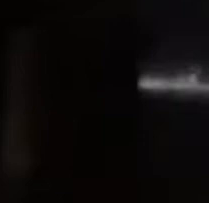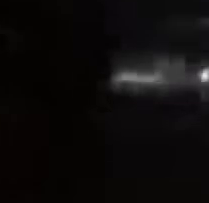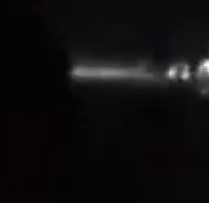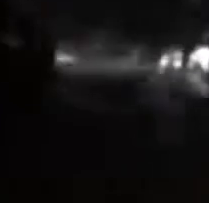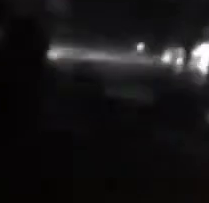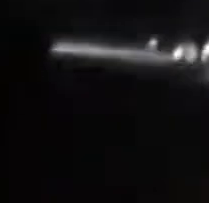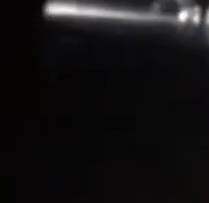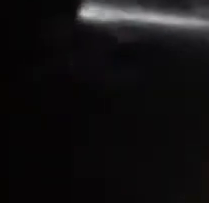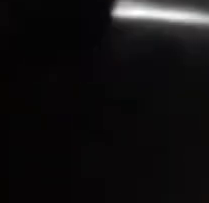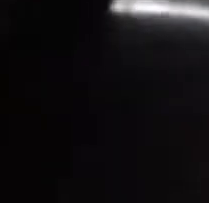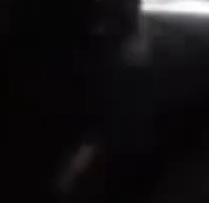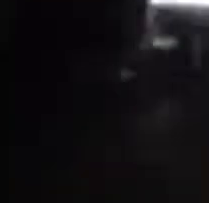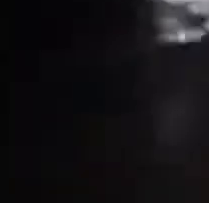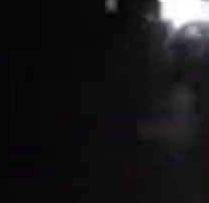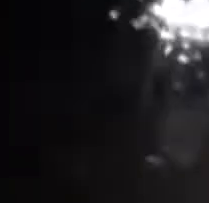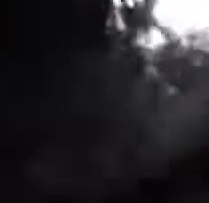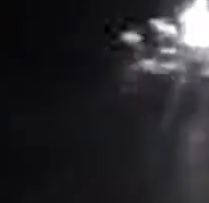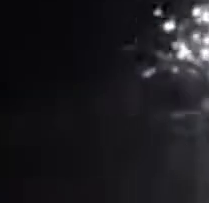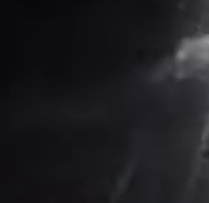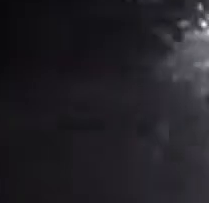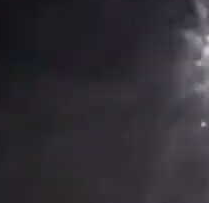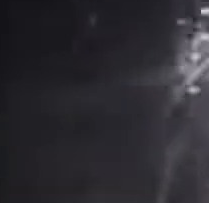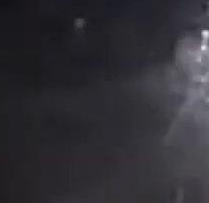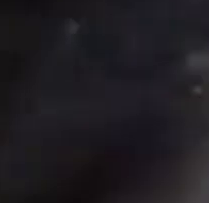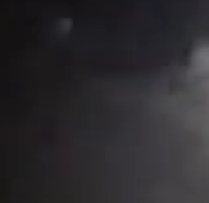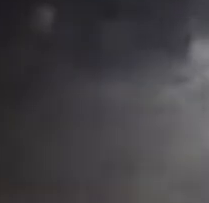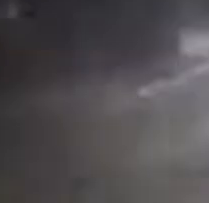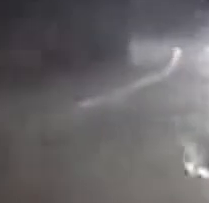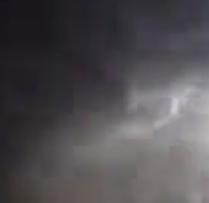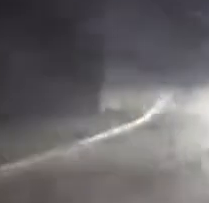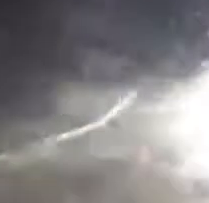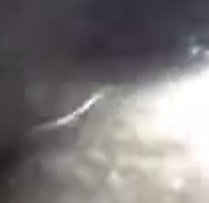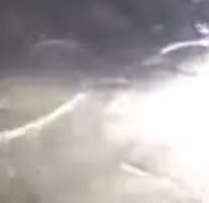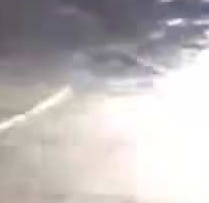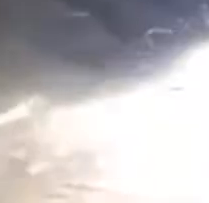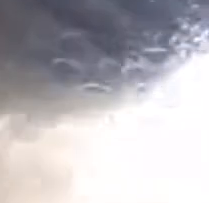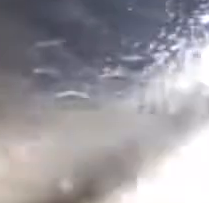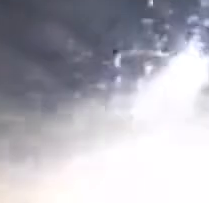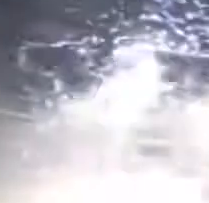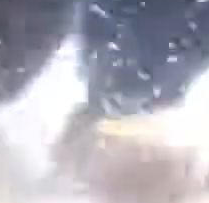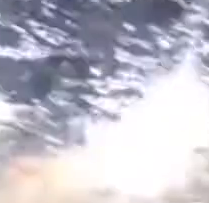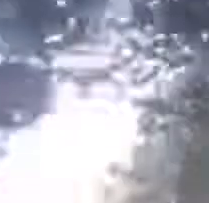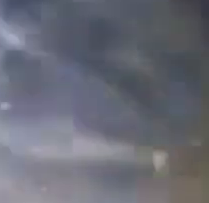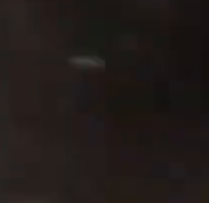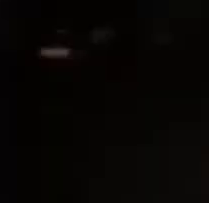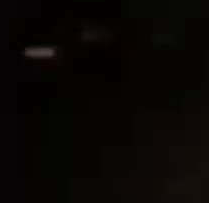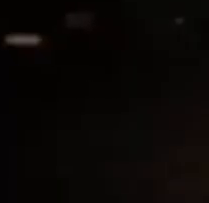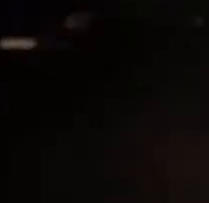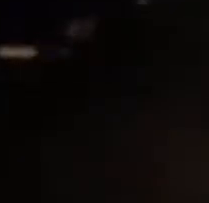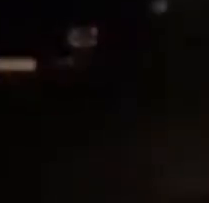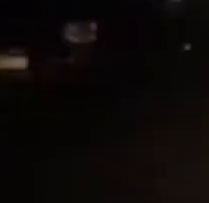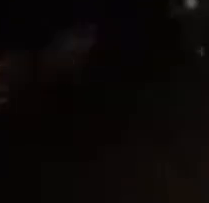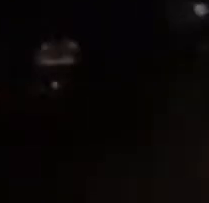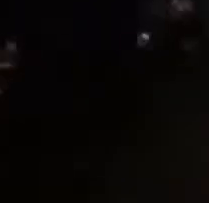αρμόδιου αντιπεριφερειάρχη Κεφαλονιάς, καθώς οι δρόμοι έχουν μετατραπεί σε ποτάμια, είναι απροσπέλαστοι. Επιπλέον καταγράφηκαν